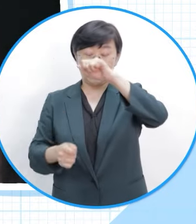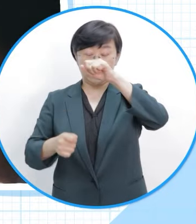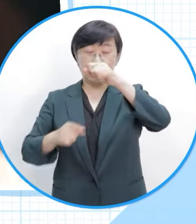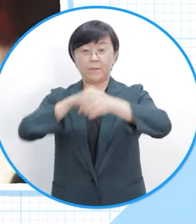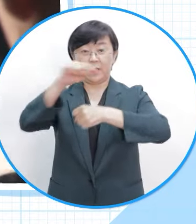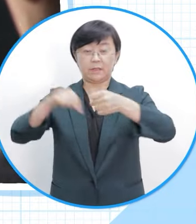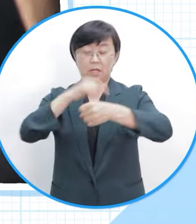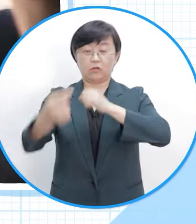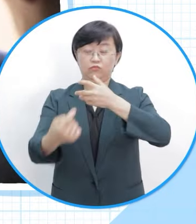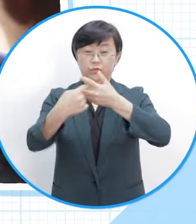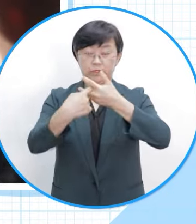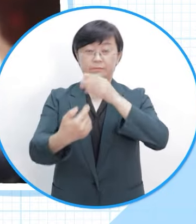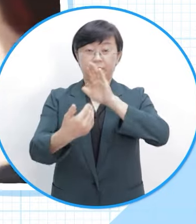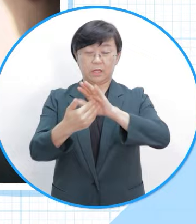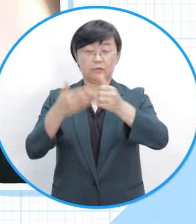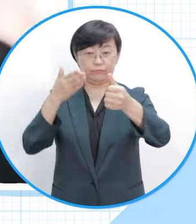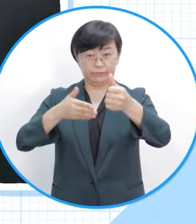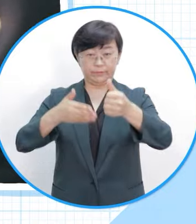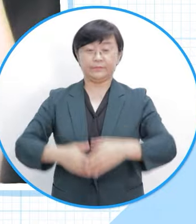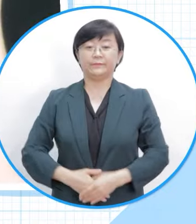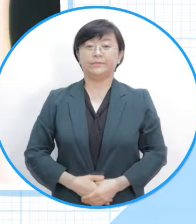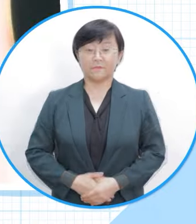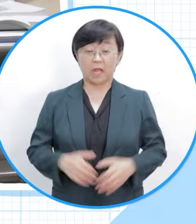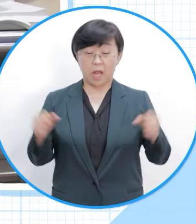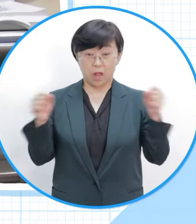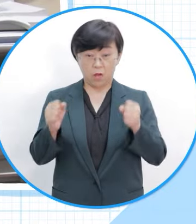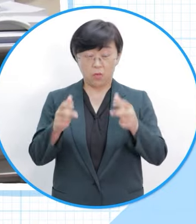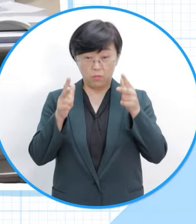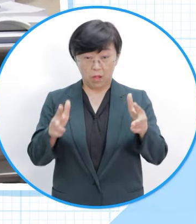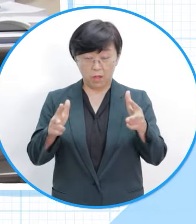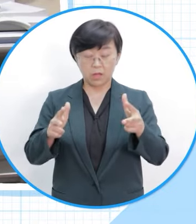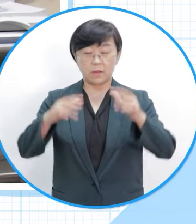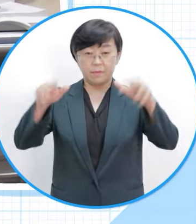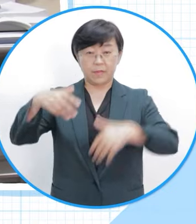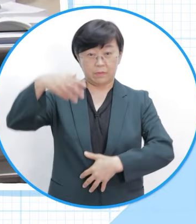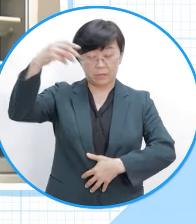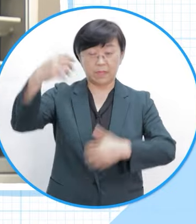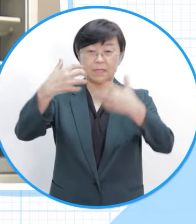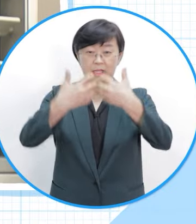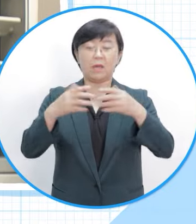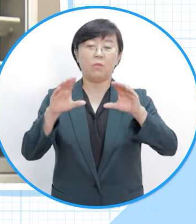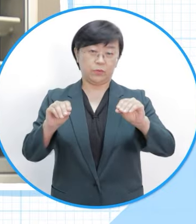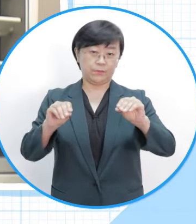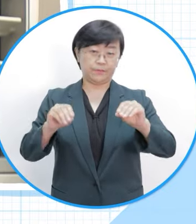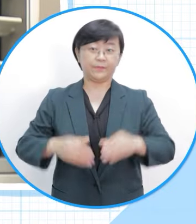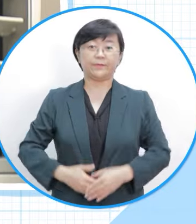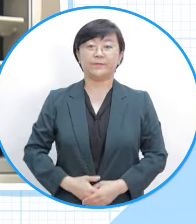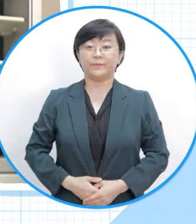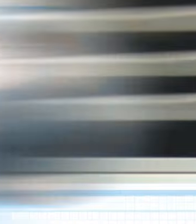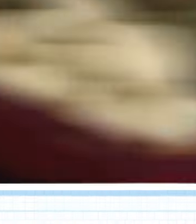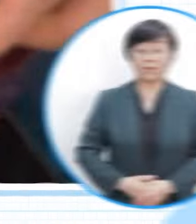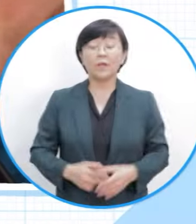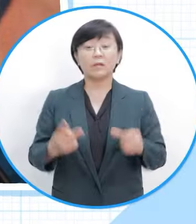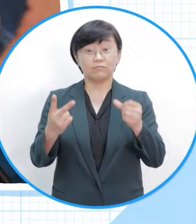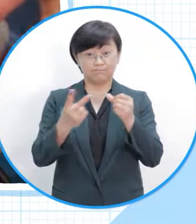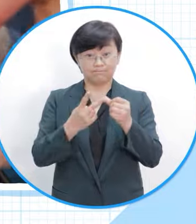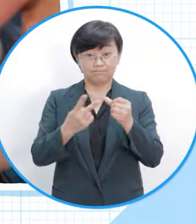테이프로 막아 방사성 물질의 유입을 막아주세요. 에어컨과 환풍기의 작동도 멈춰야 합니다.